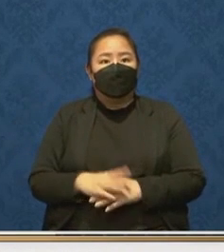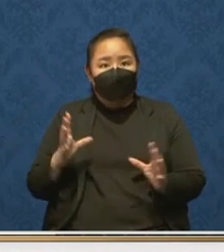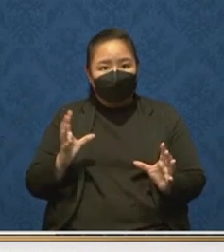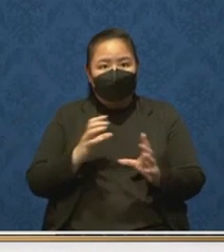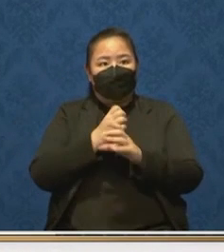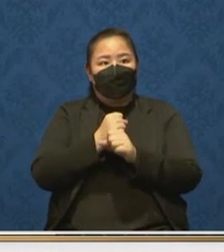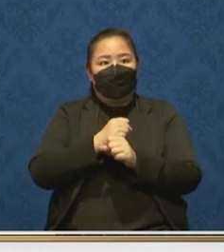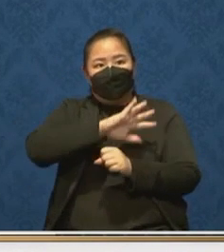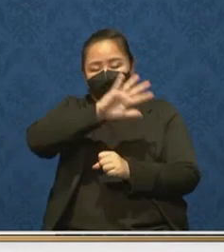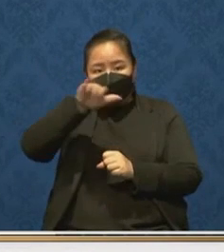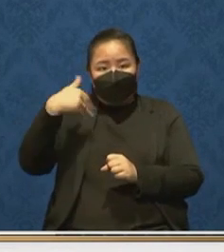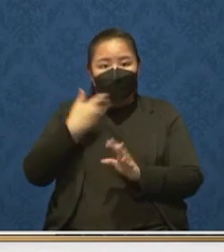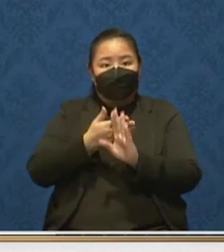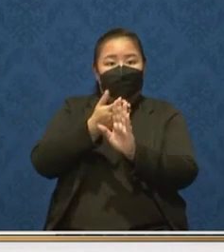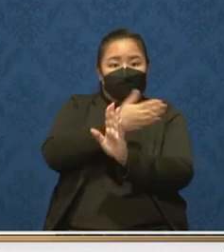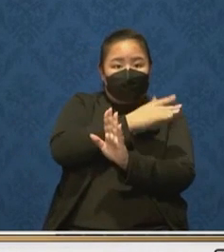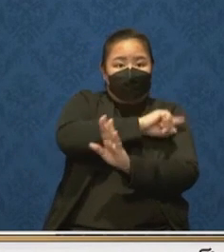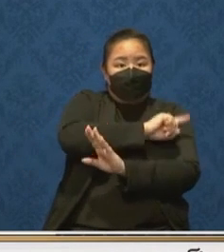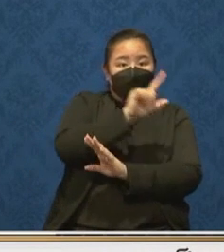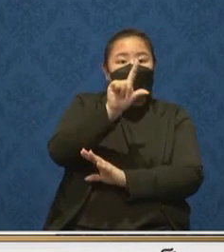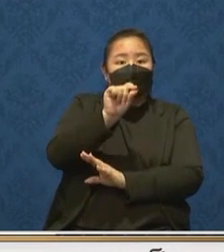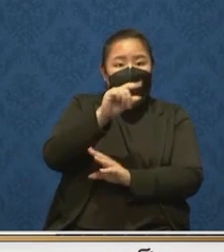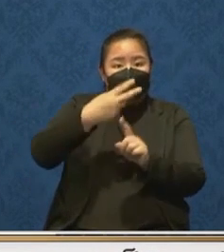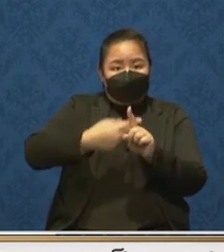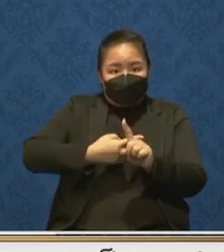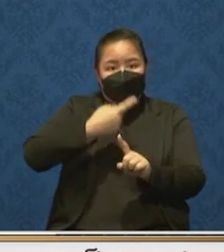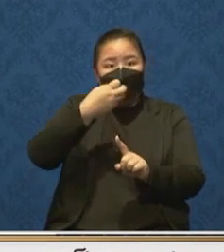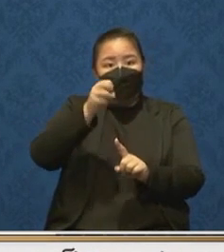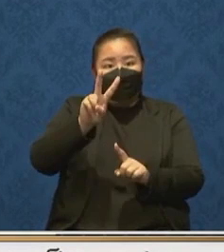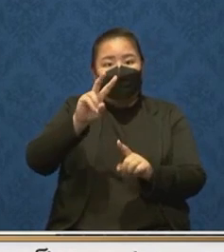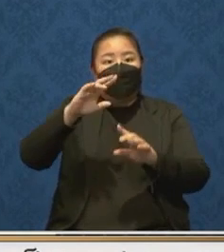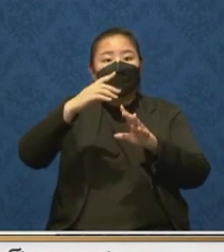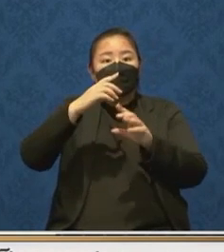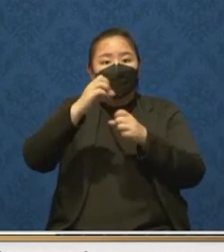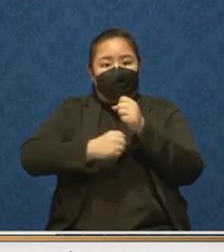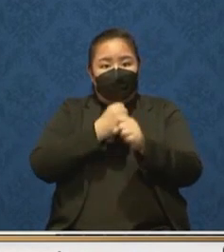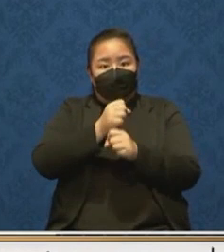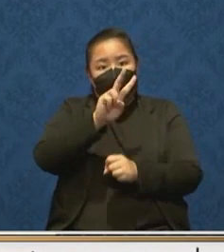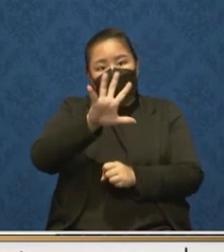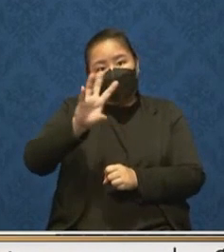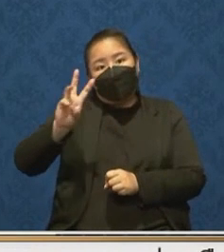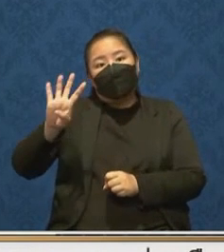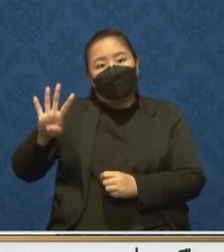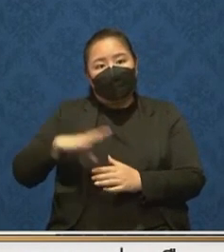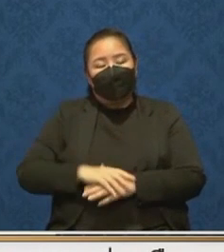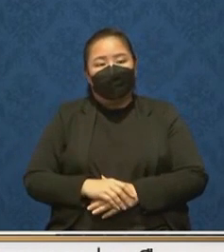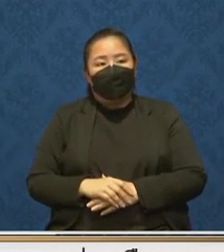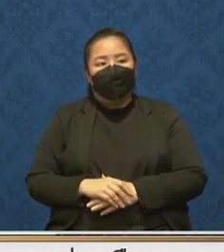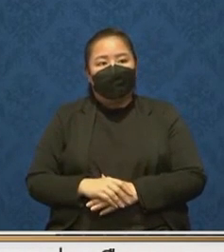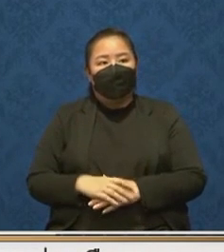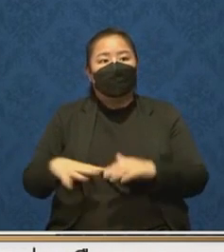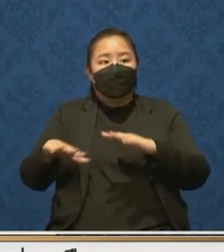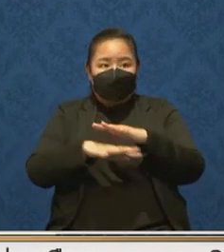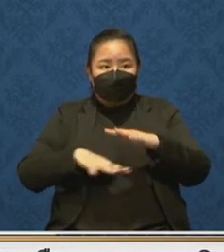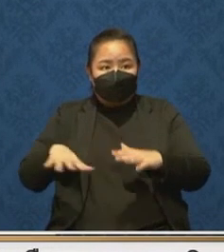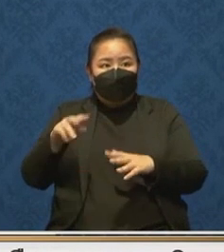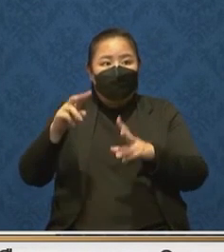สรุปเหตุการณทั้หมดก่อน20 ทัวาคม 2,564หลักฐานทวิชาการชี้ชัดว่าป